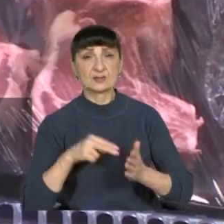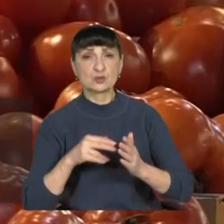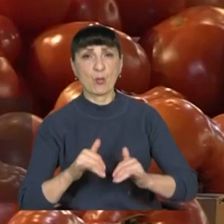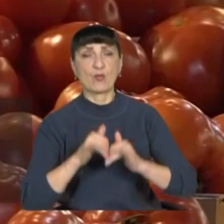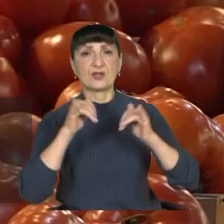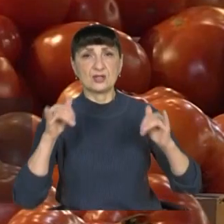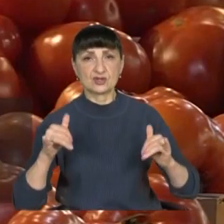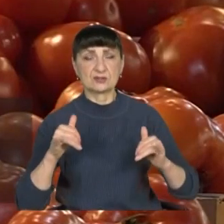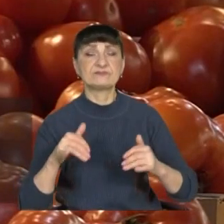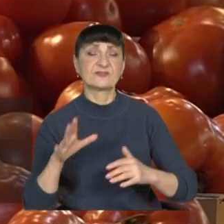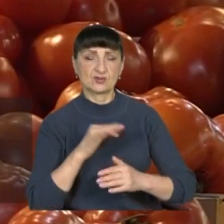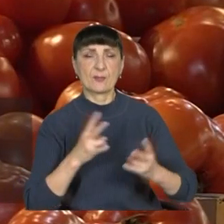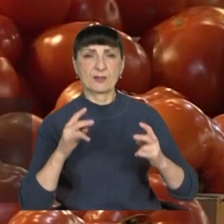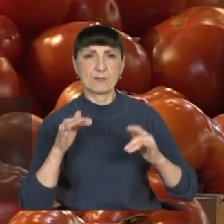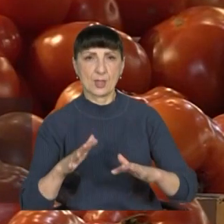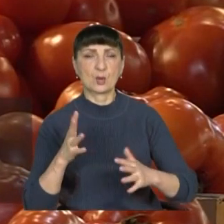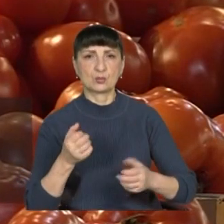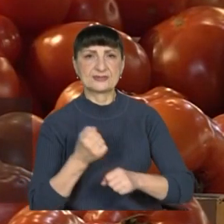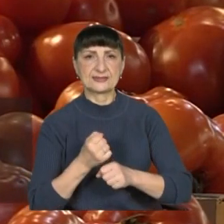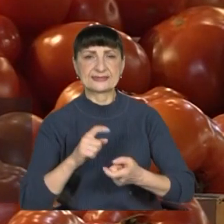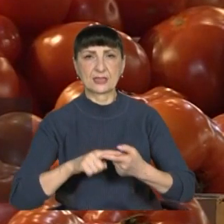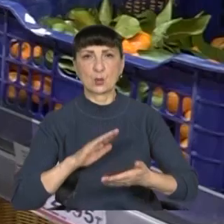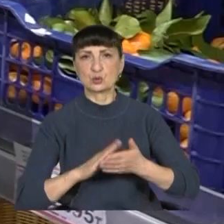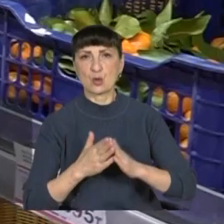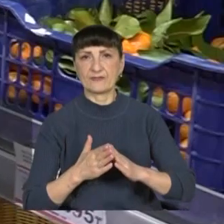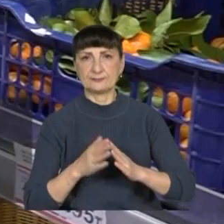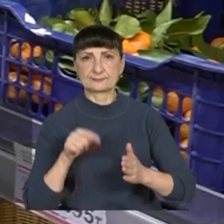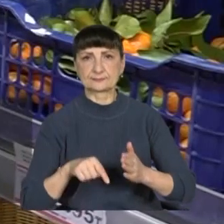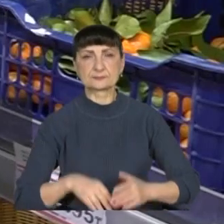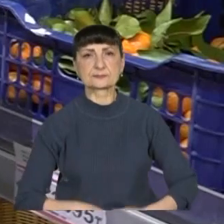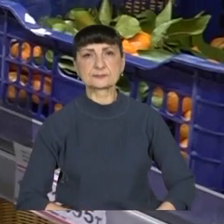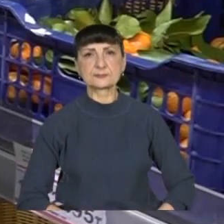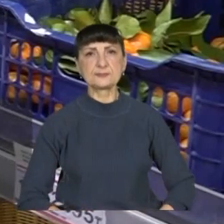согласно условиям договора. Алия Абитова, Мейрам Исабеков, телеканал «Алматы».